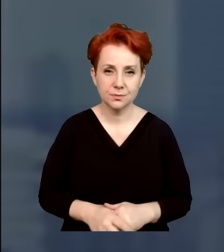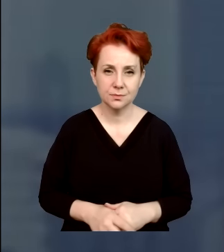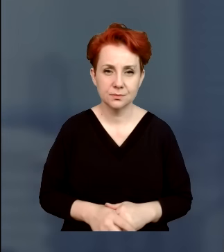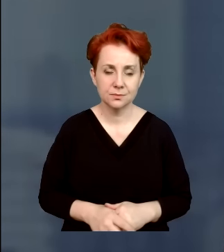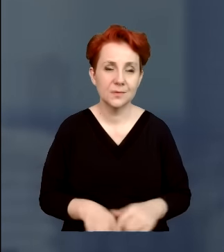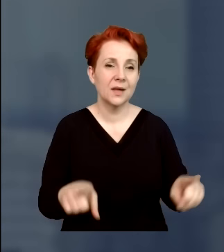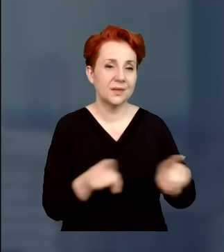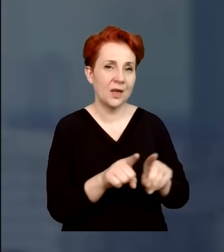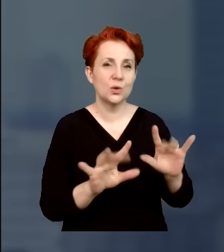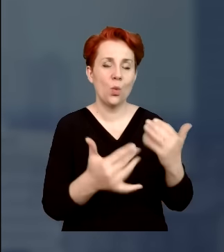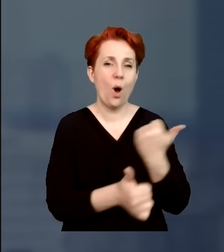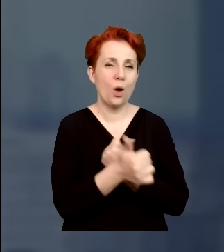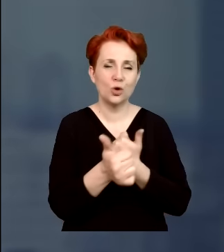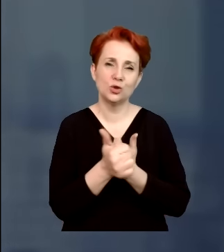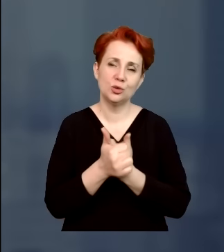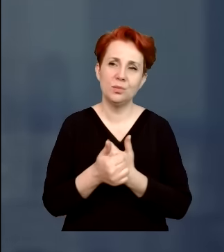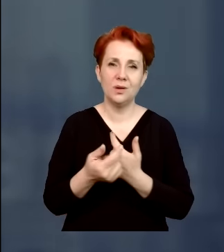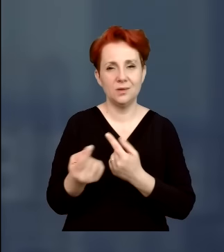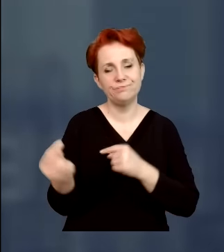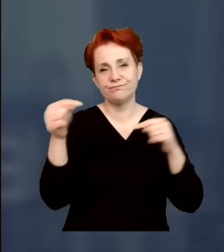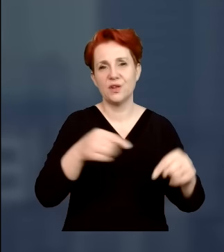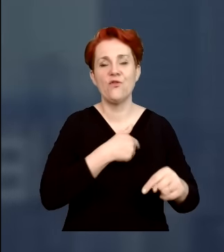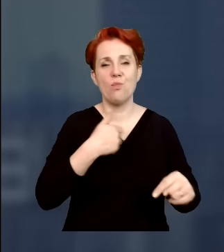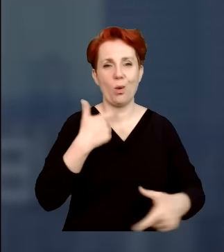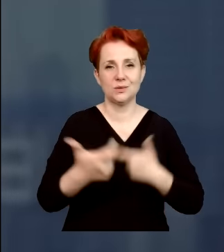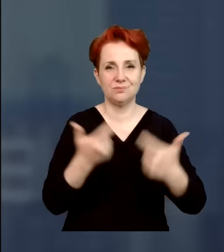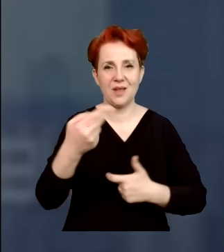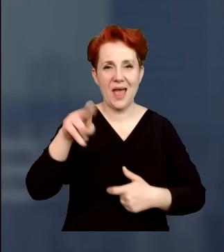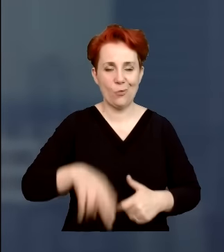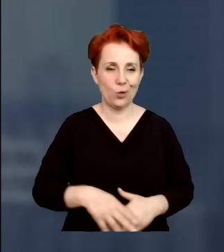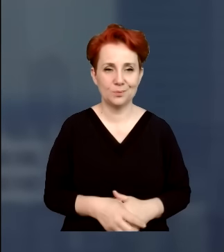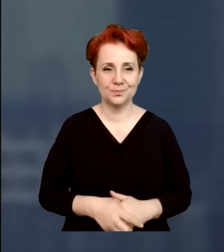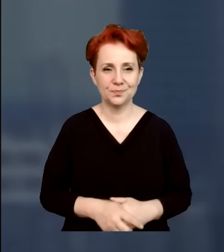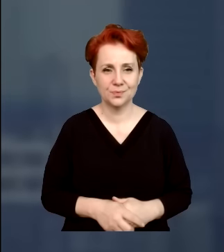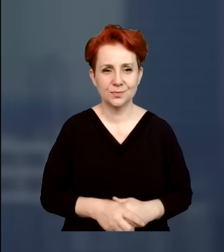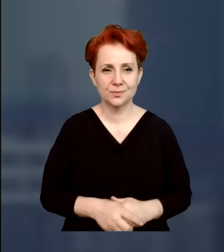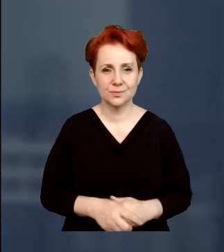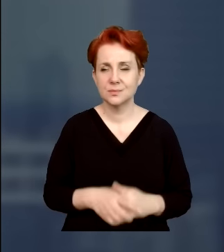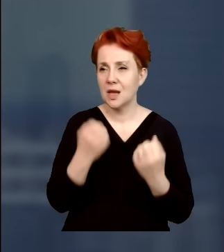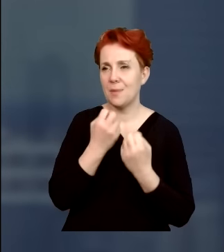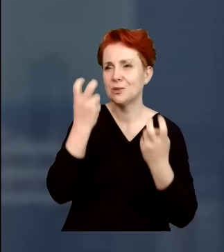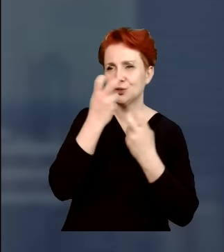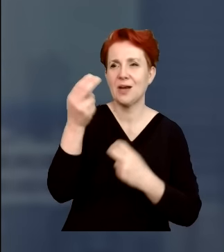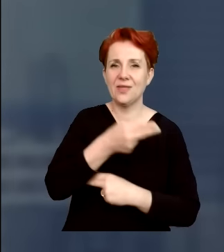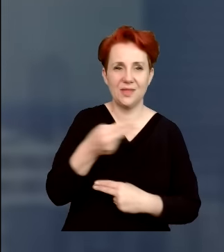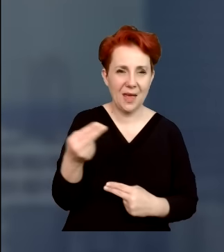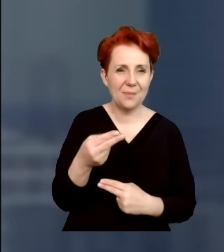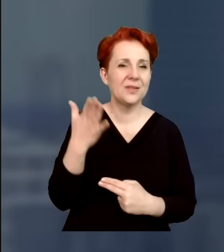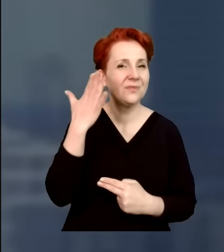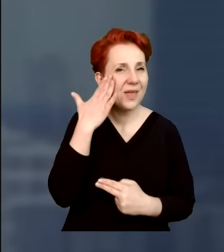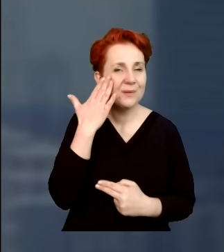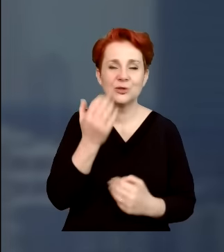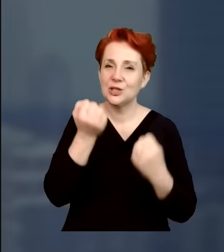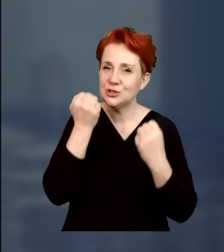euro w bardzo szybki sposób, no jeśli już zeszliśmy na ten temat. Znaczy, to jest właśnie bardzo ciekawy temat. Ja wiem o tym, że to ciężko teraz o tym jeszcze